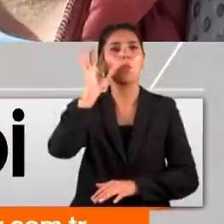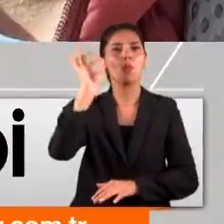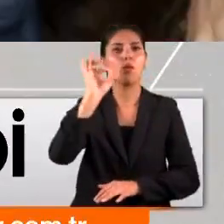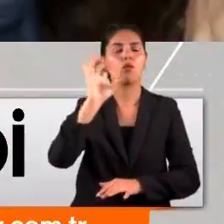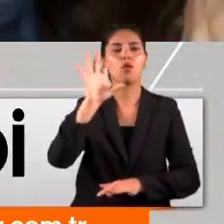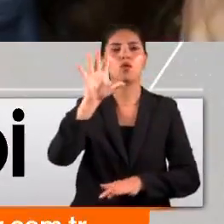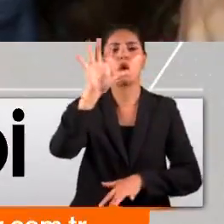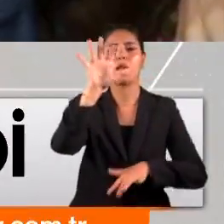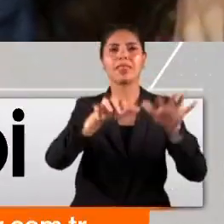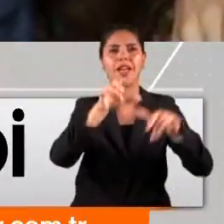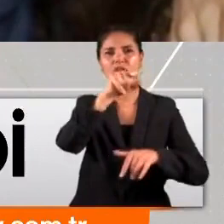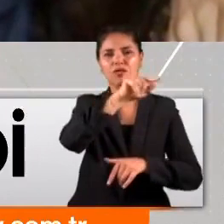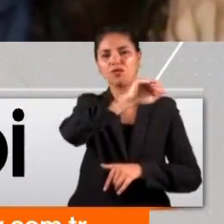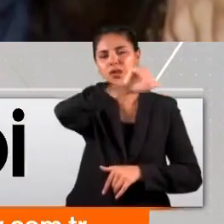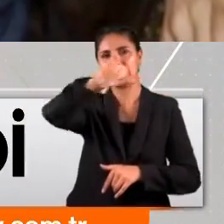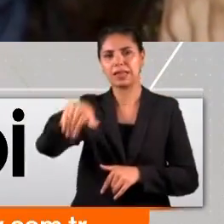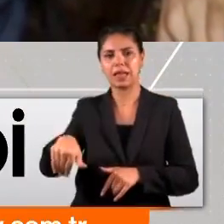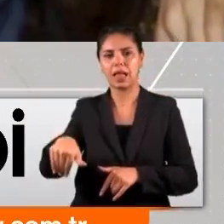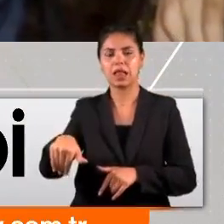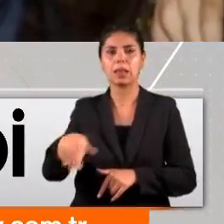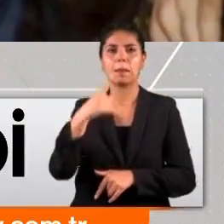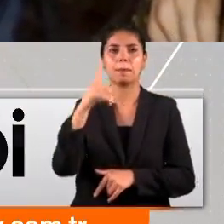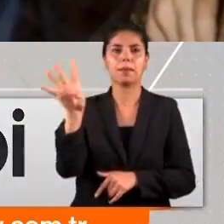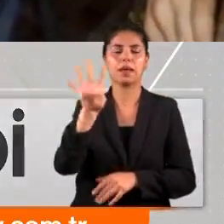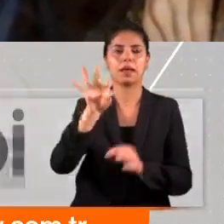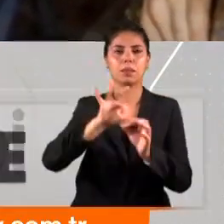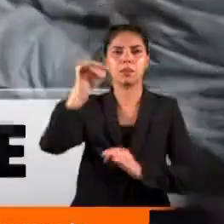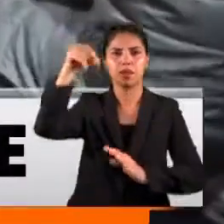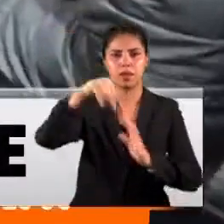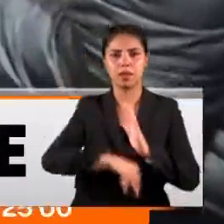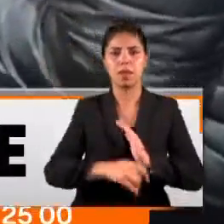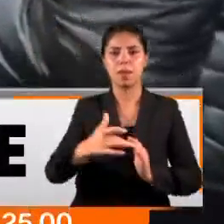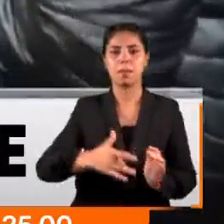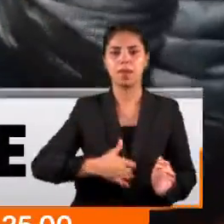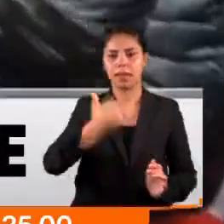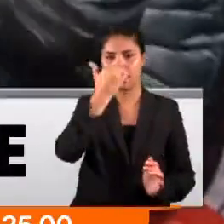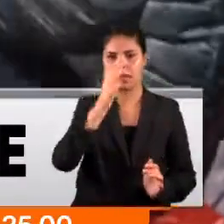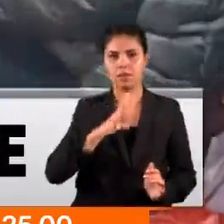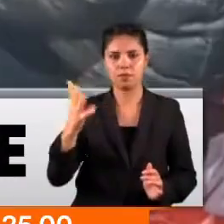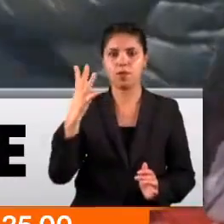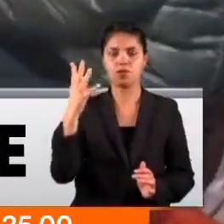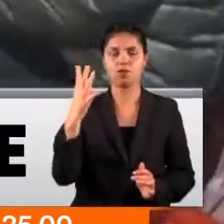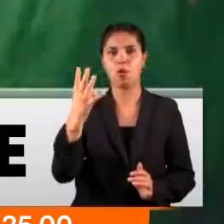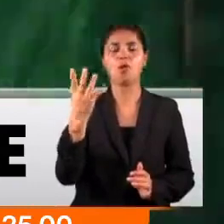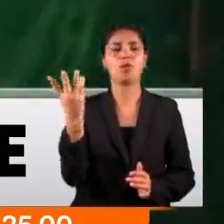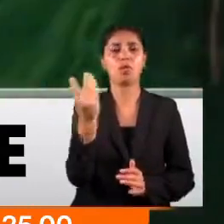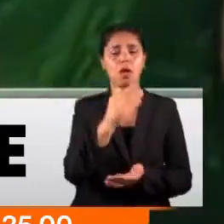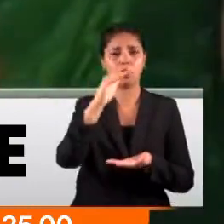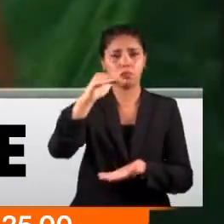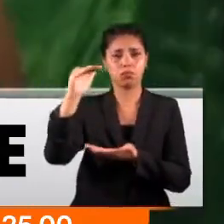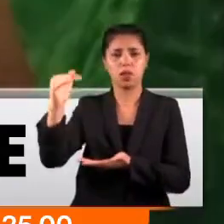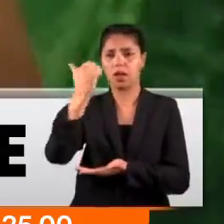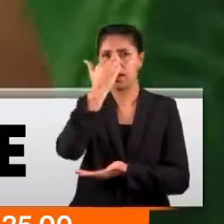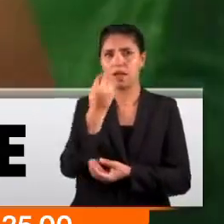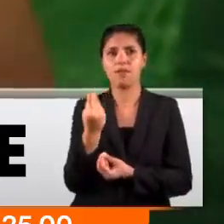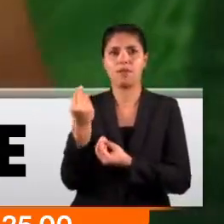mağaracılar Amerikalı dağcının yanına indi. 1040 metre derinlikte mide kanaması geçiren dağcıya 4 ünite kan verildi. Bugün Bulgarlar